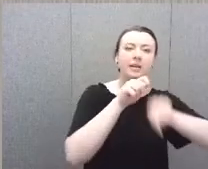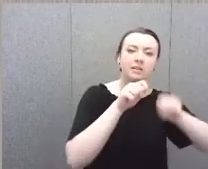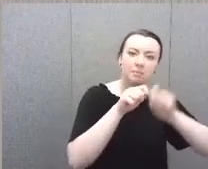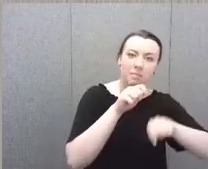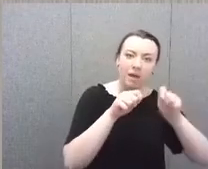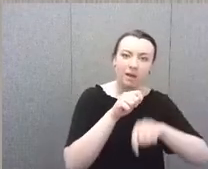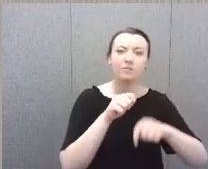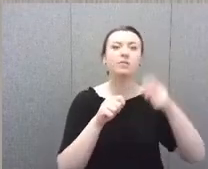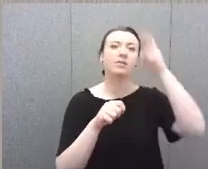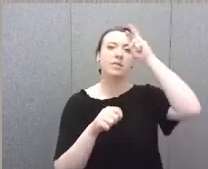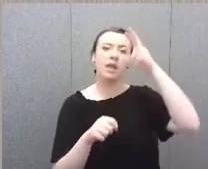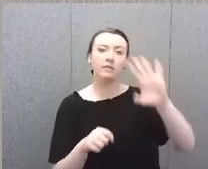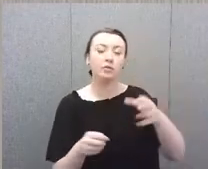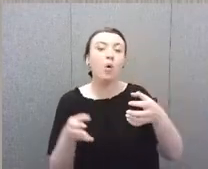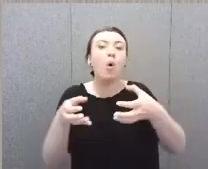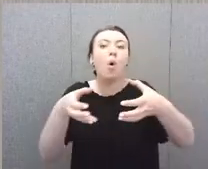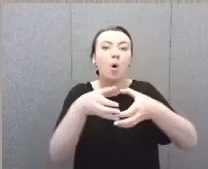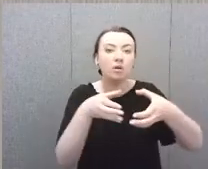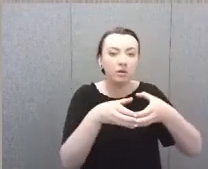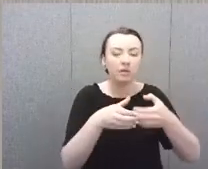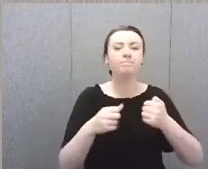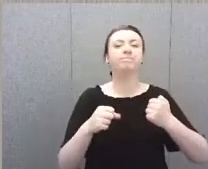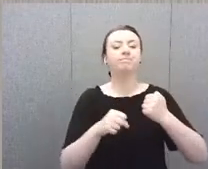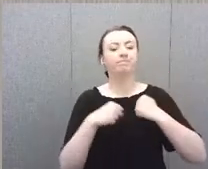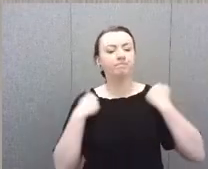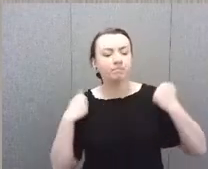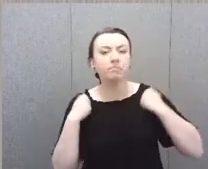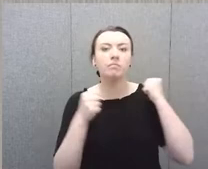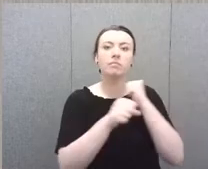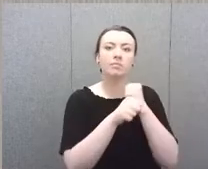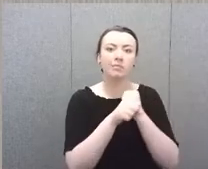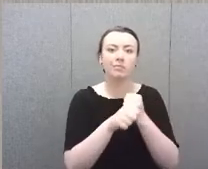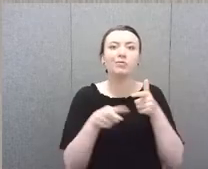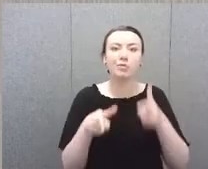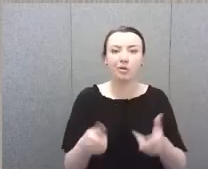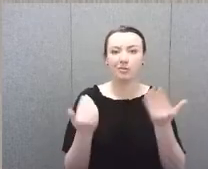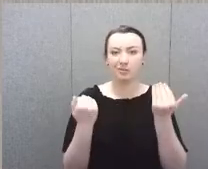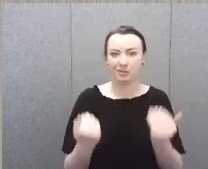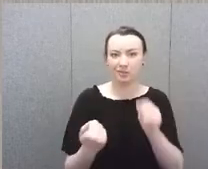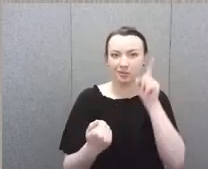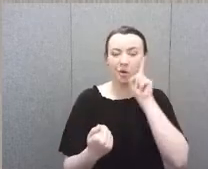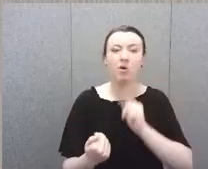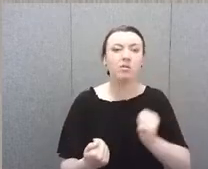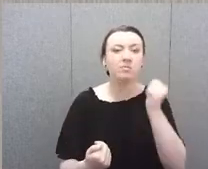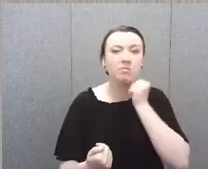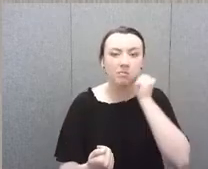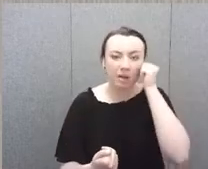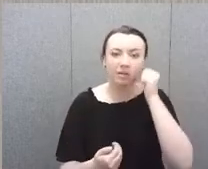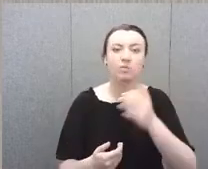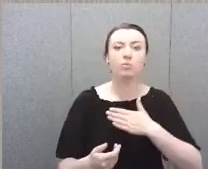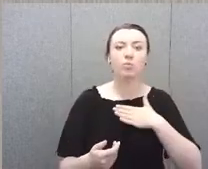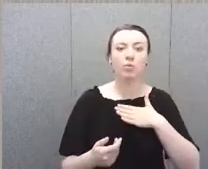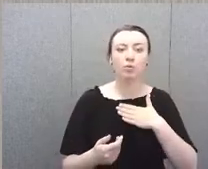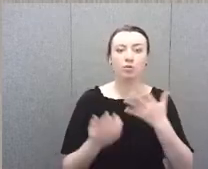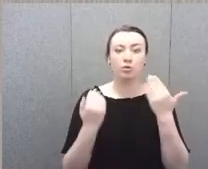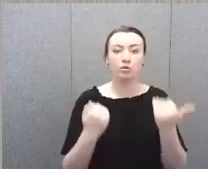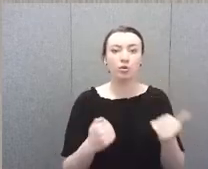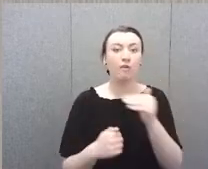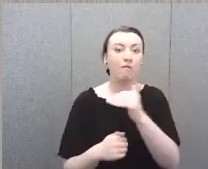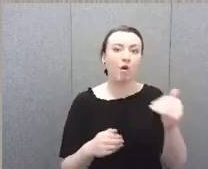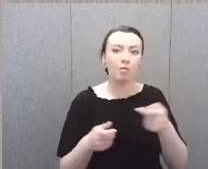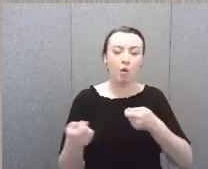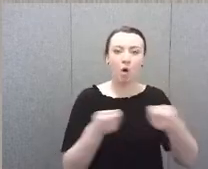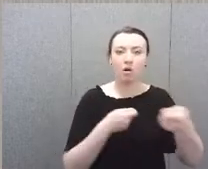Учитывая эту платформу, эксперты, неправительственные организации и их деятельность, за которую я хотела